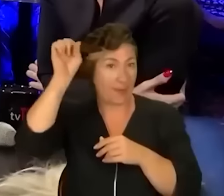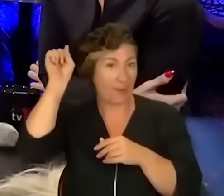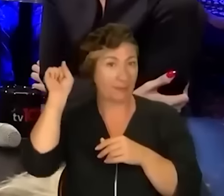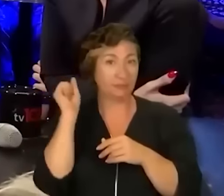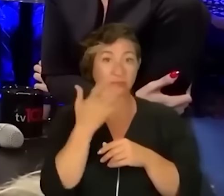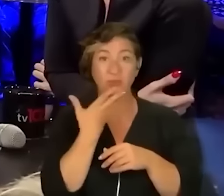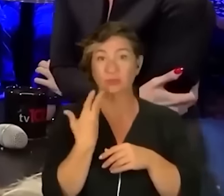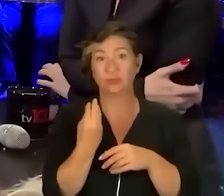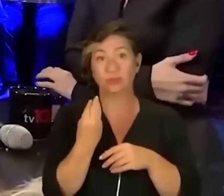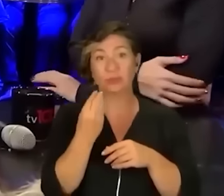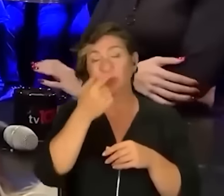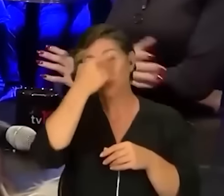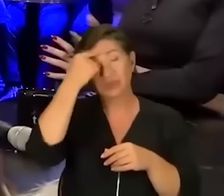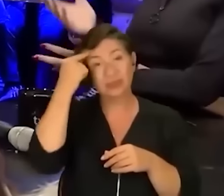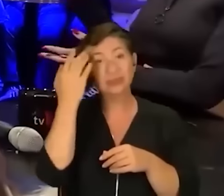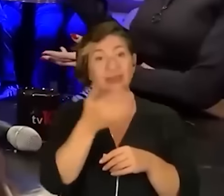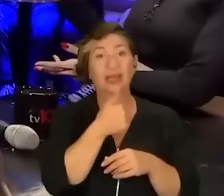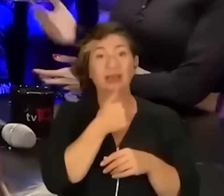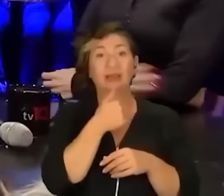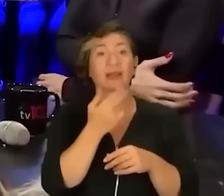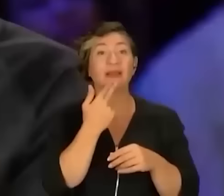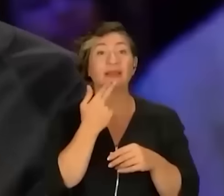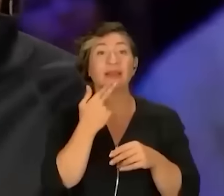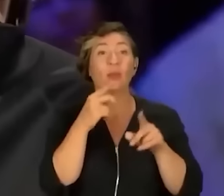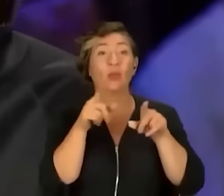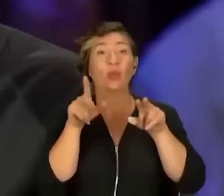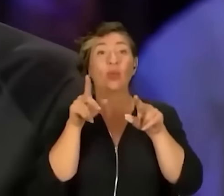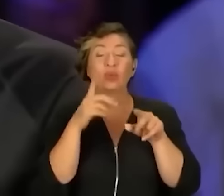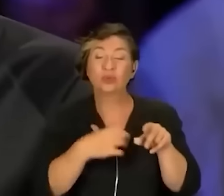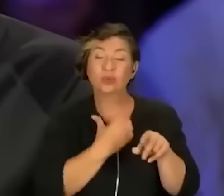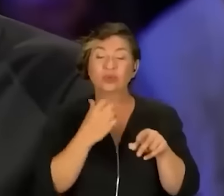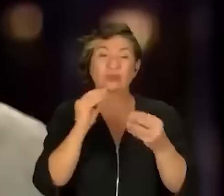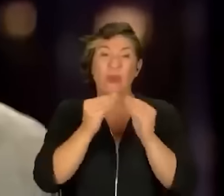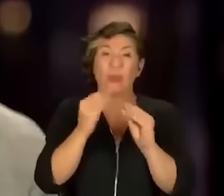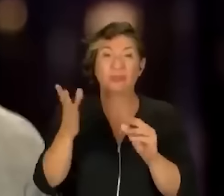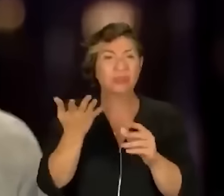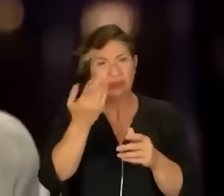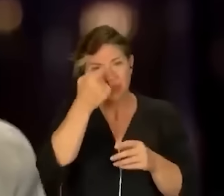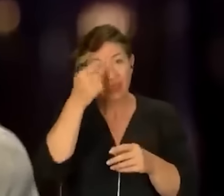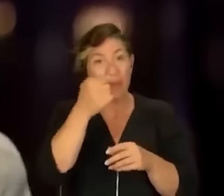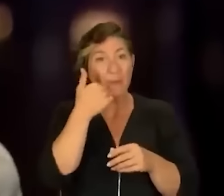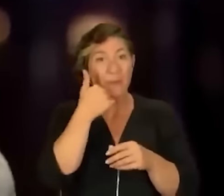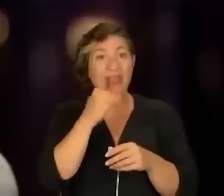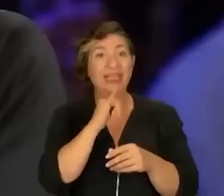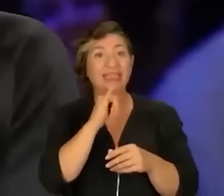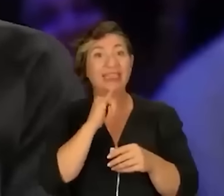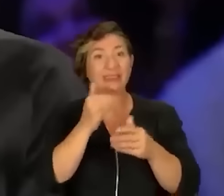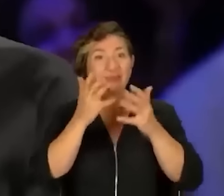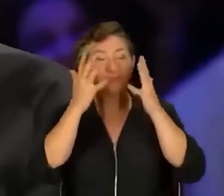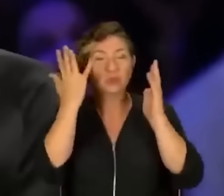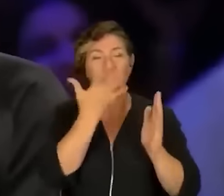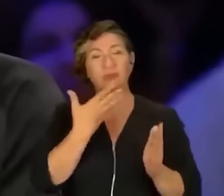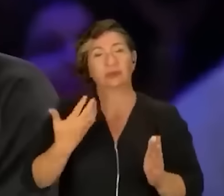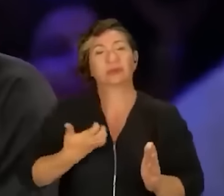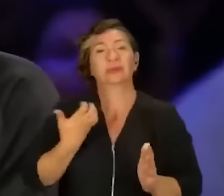Çok güzel bu arada. Çok teşekkür çok ederim. Çok şanslısınız siz erkekler. Bence kadınlar da bu konudan müzdariptir. Ne konuda şanslıyız biz? Sizin saçınız grileştiği zaman siz